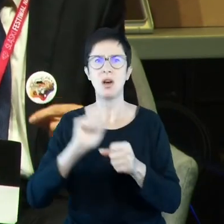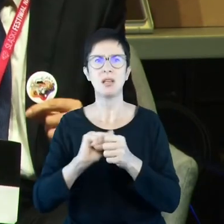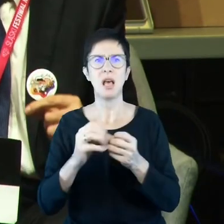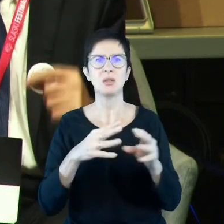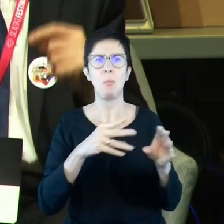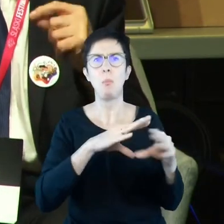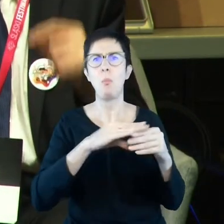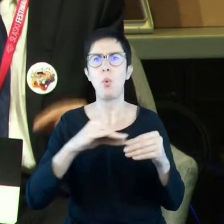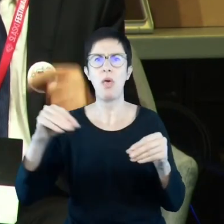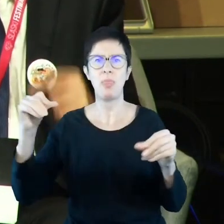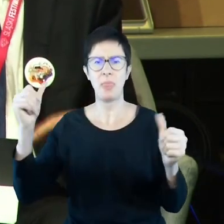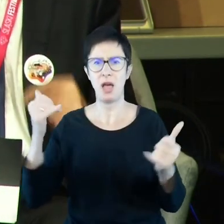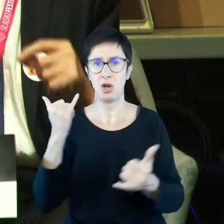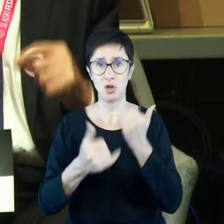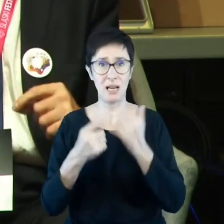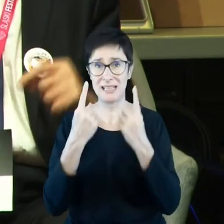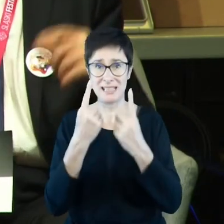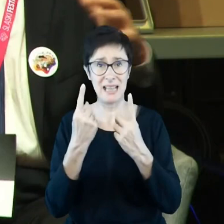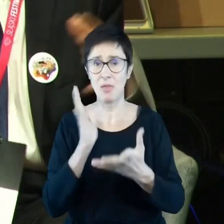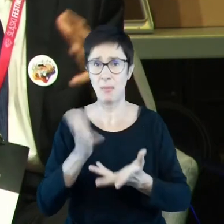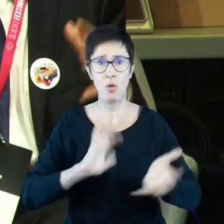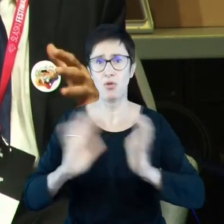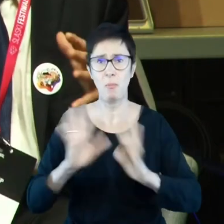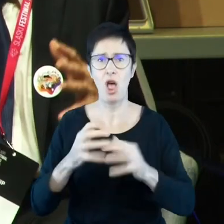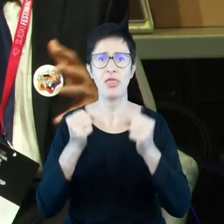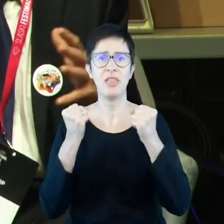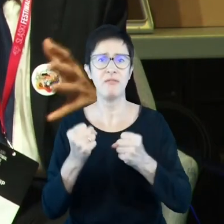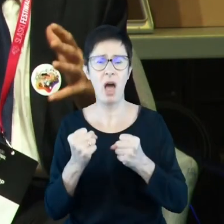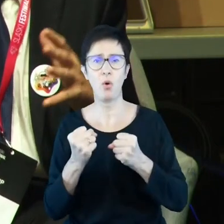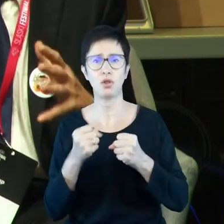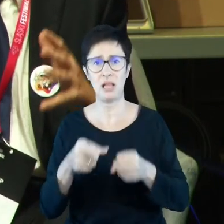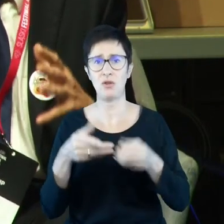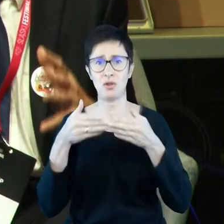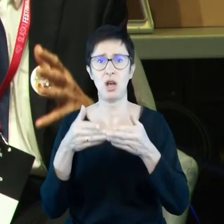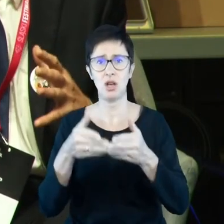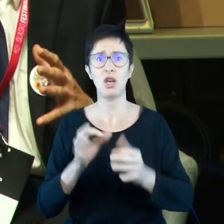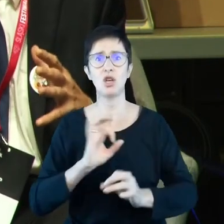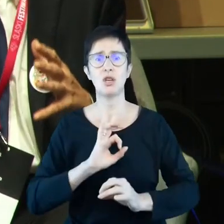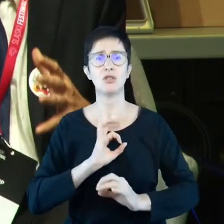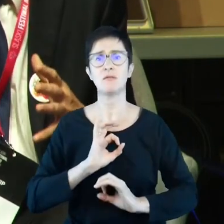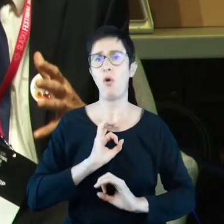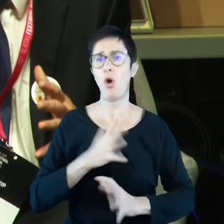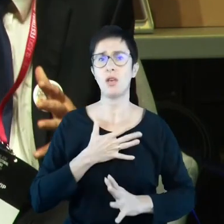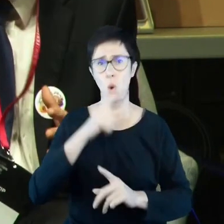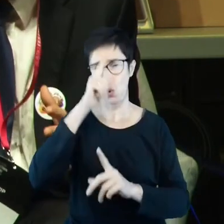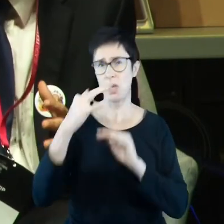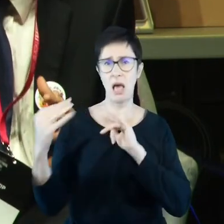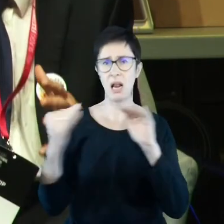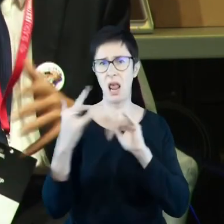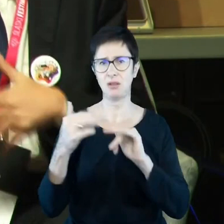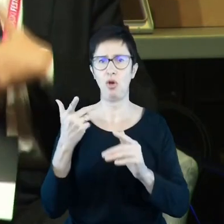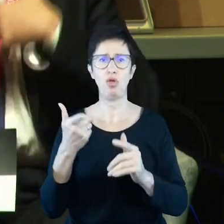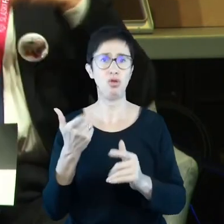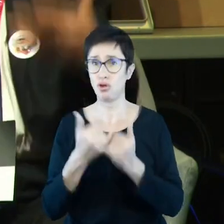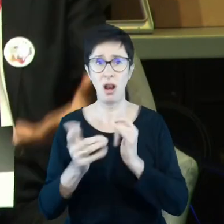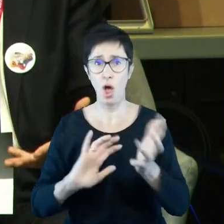nie zadbają o trwałość i stałość swojego statku, trwałość i stałość swoich własnych międzyludzkich relacji, to po prostu zwyczajnie zginą.